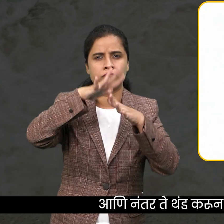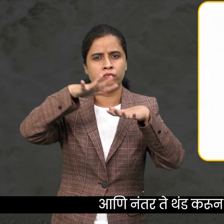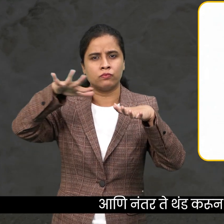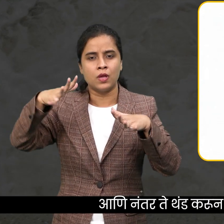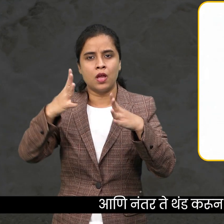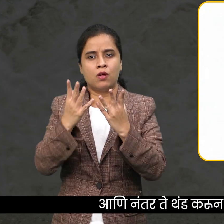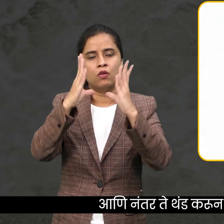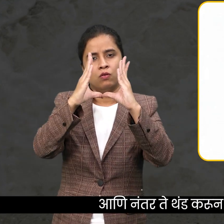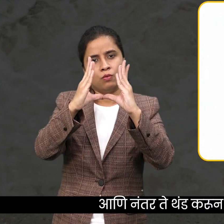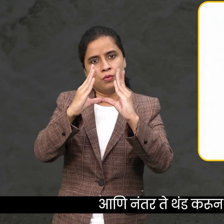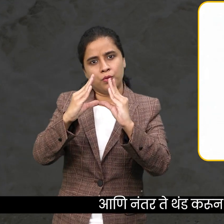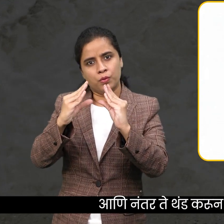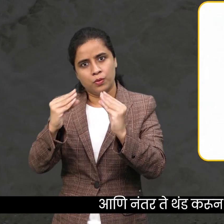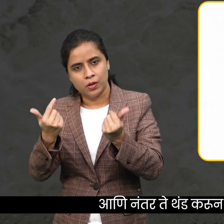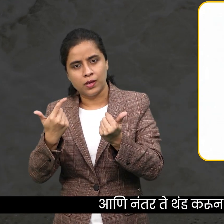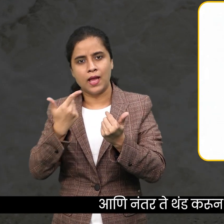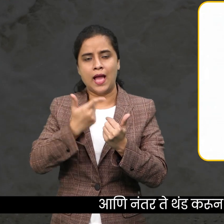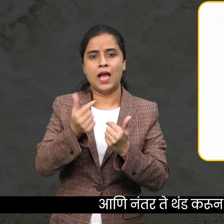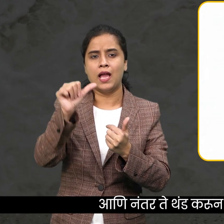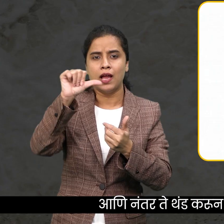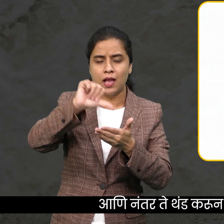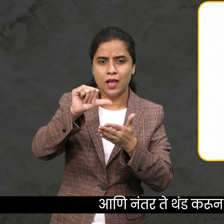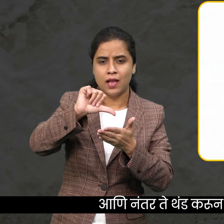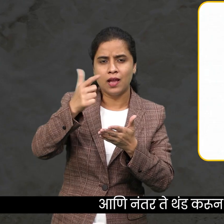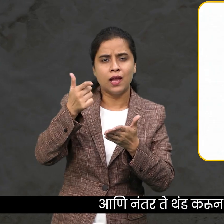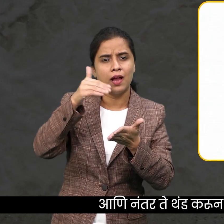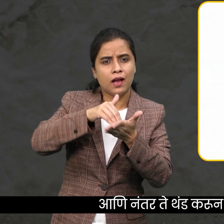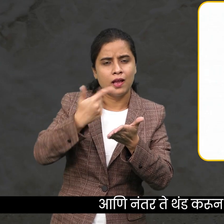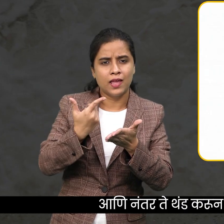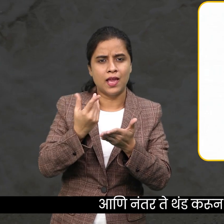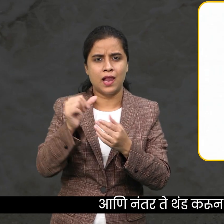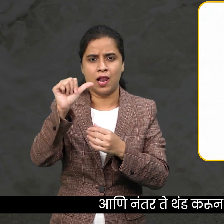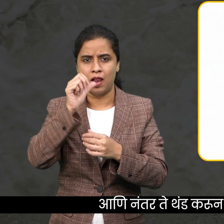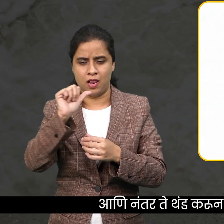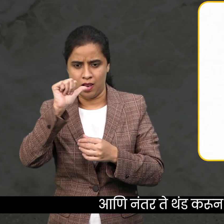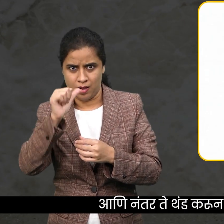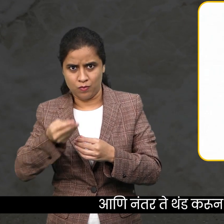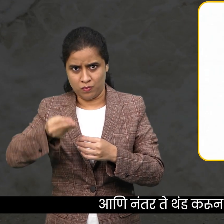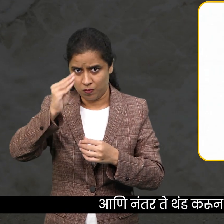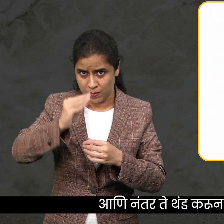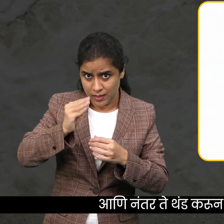आणि नंतर ते थंड करून पुन्हा द्रव रूपात रूपांतरित केले जाते.